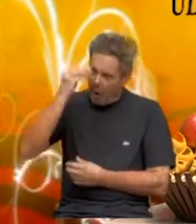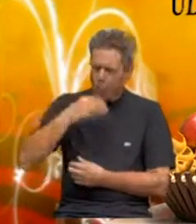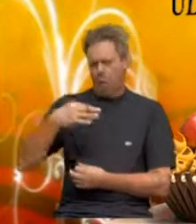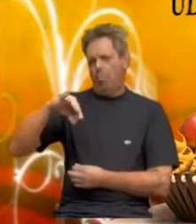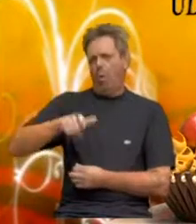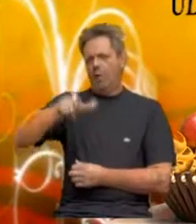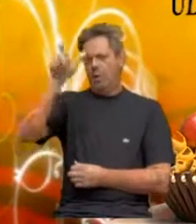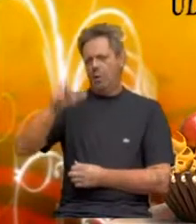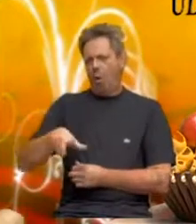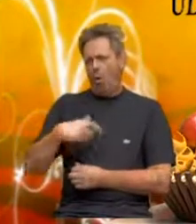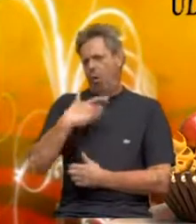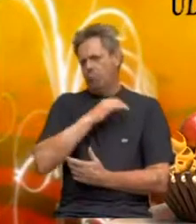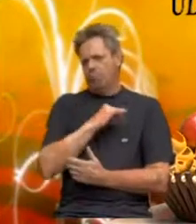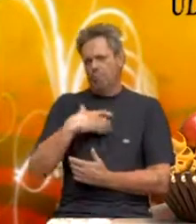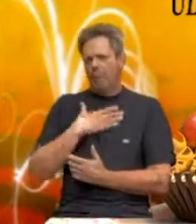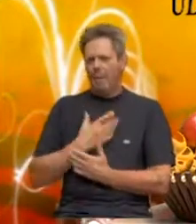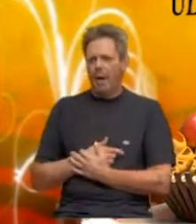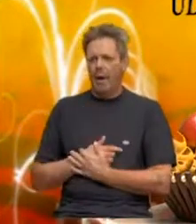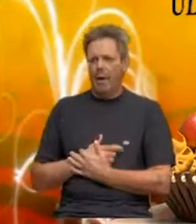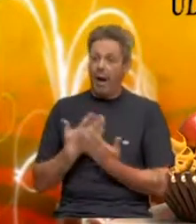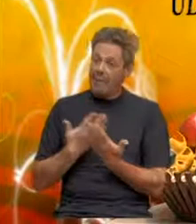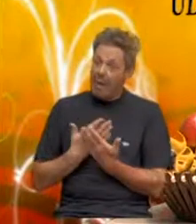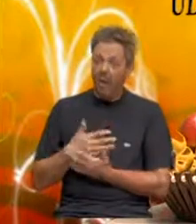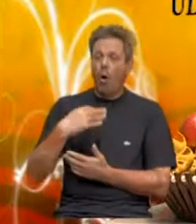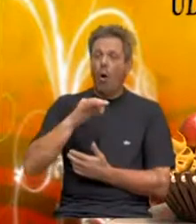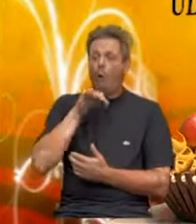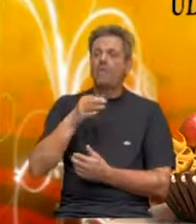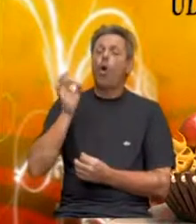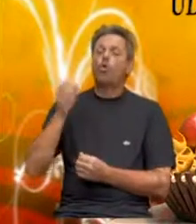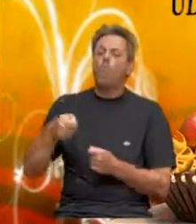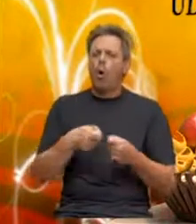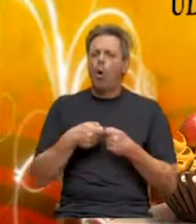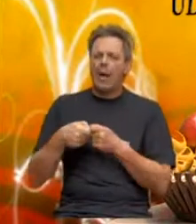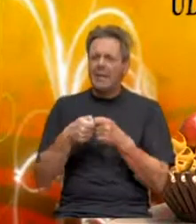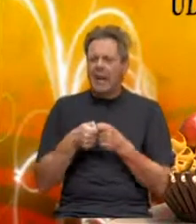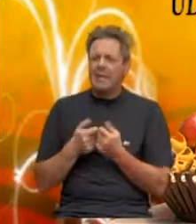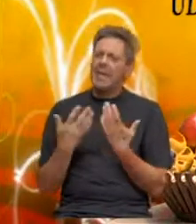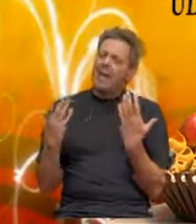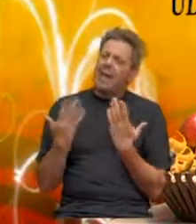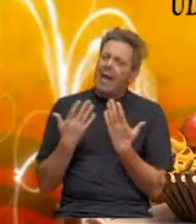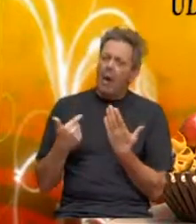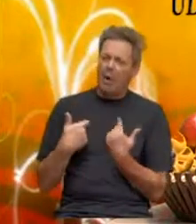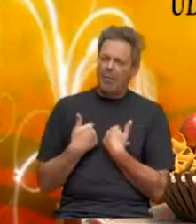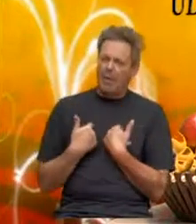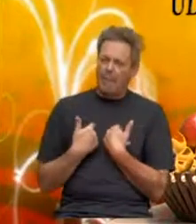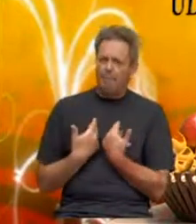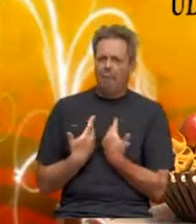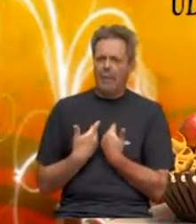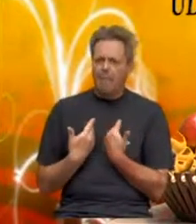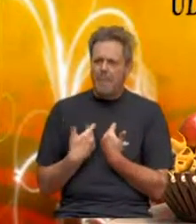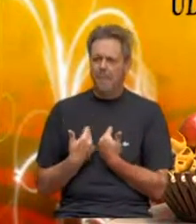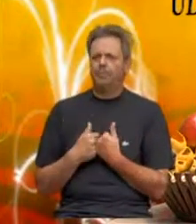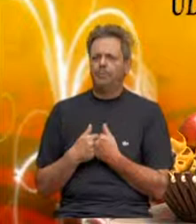vama. Ali gdje ćete naučiti, zapravo ovisi o dobroj organizaciji, na koji način vam mi ili svi